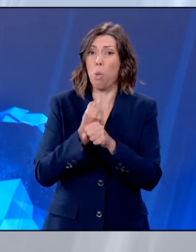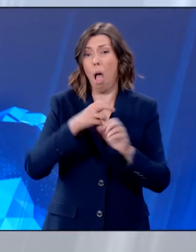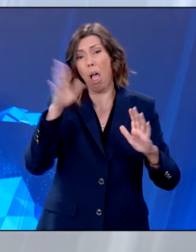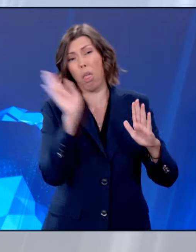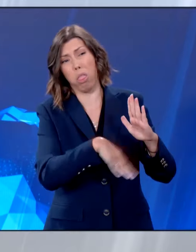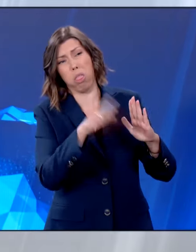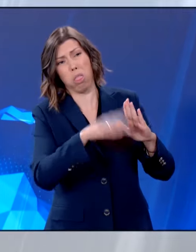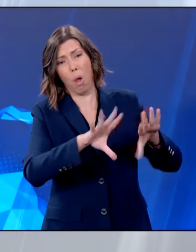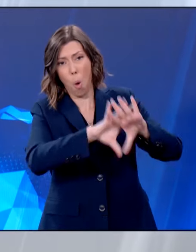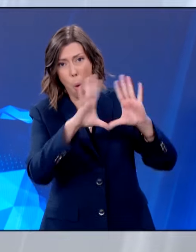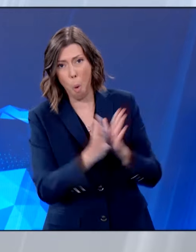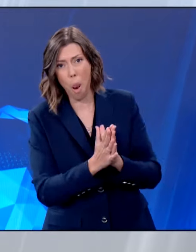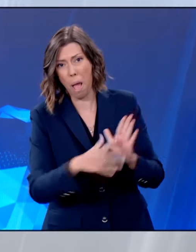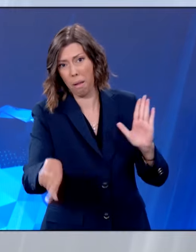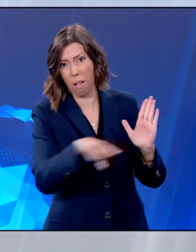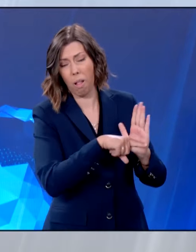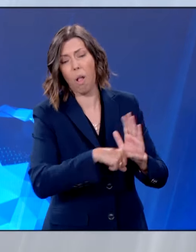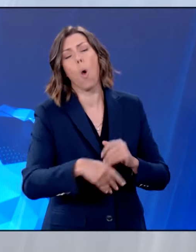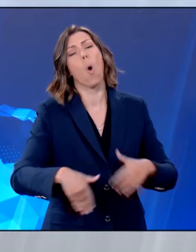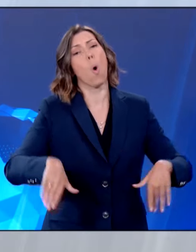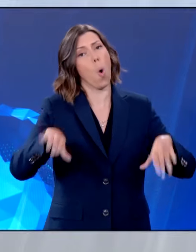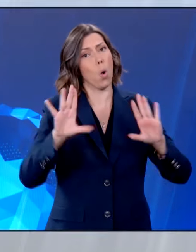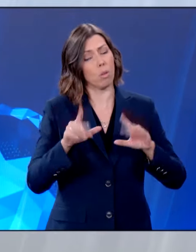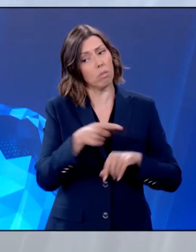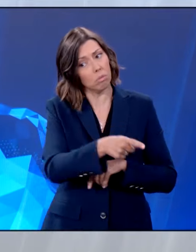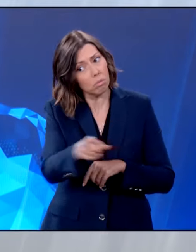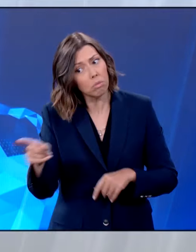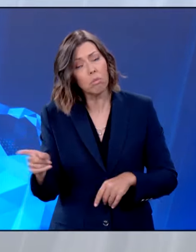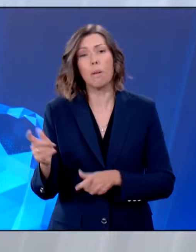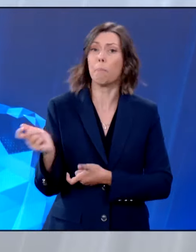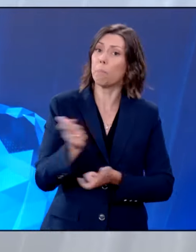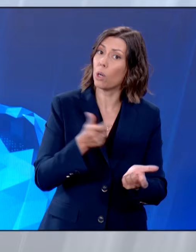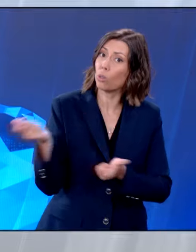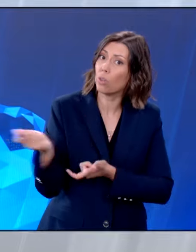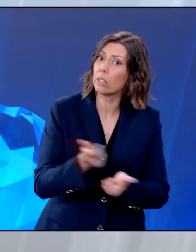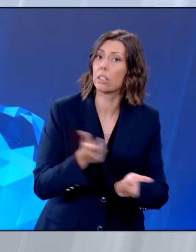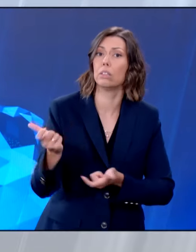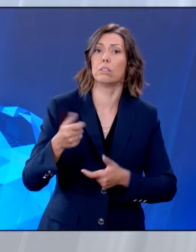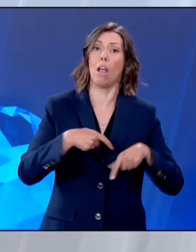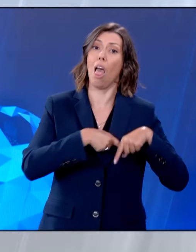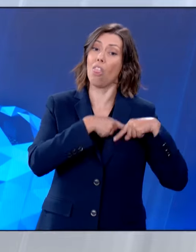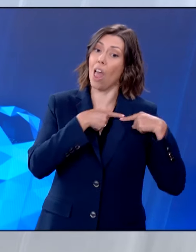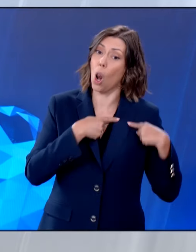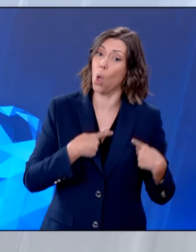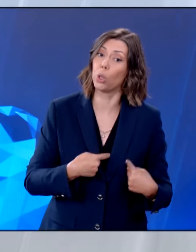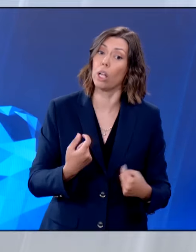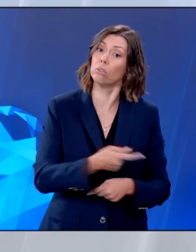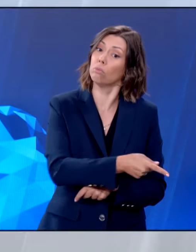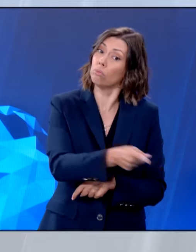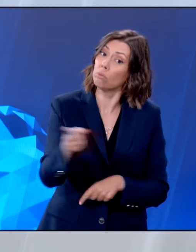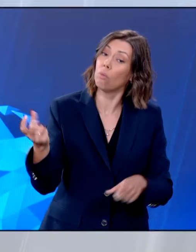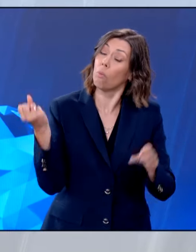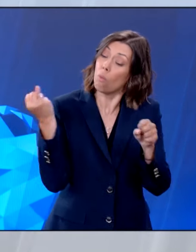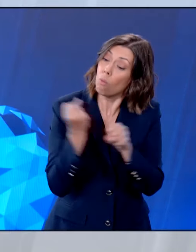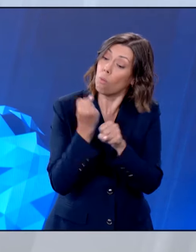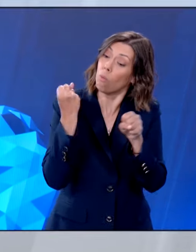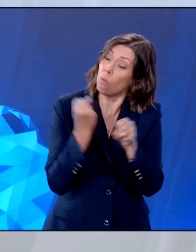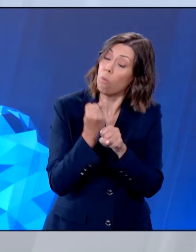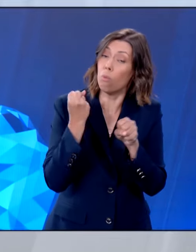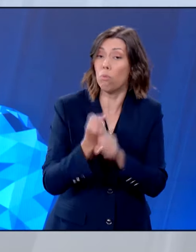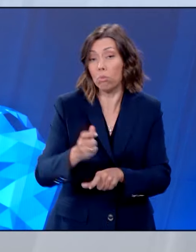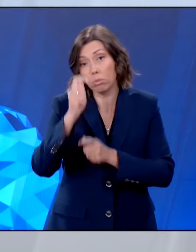ίδιοι πιλότοι, οι ίδιοι πυροσβέστες, οι ίδιοι εθελοντές έχουν κάνει την δουλειά αυτή. Άρα και